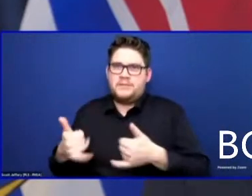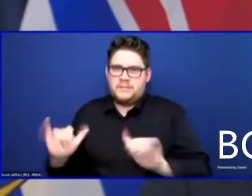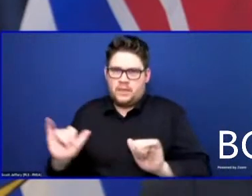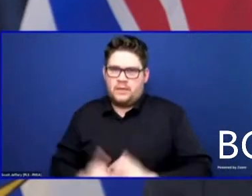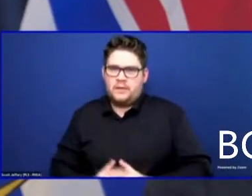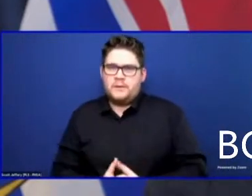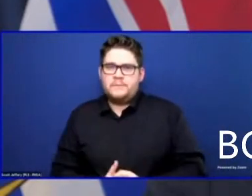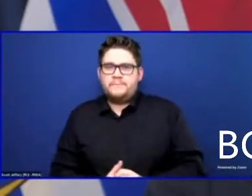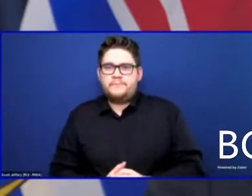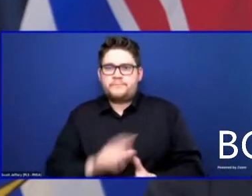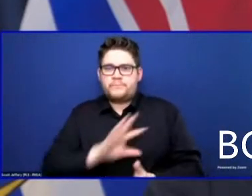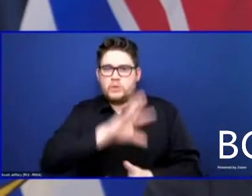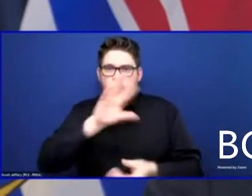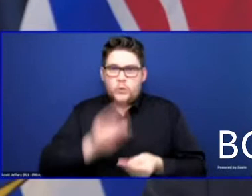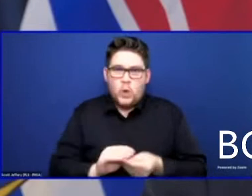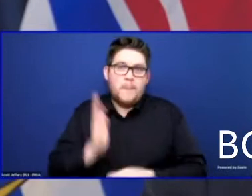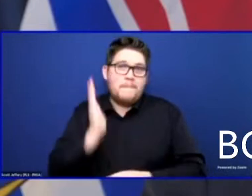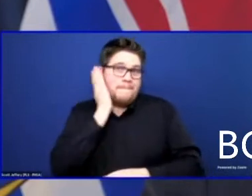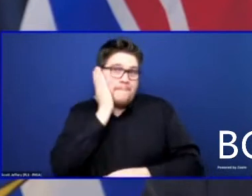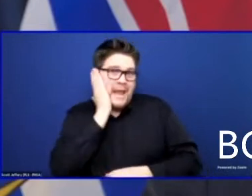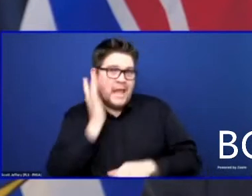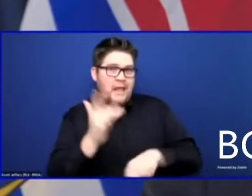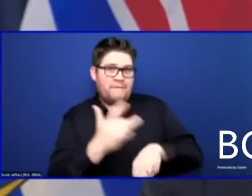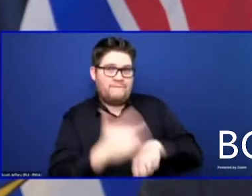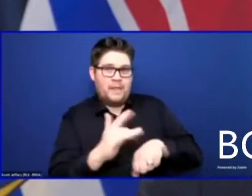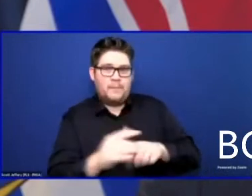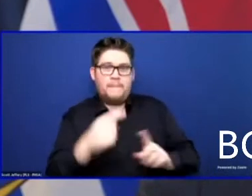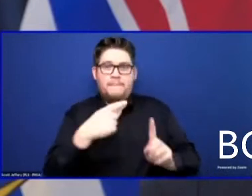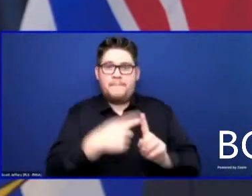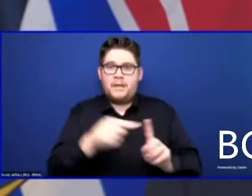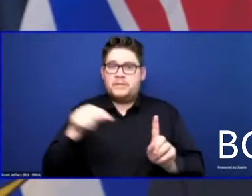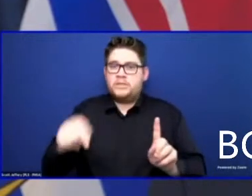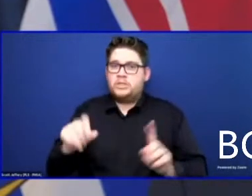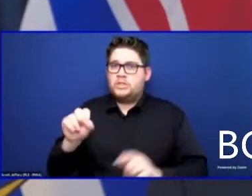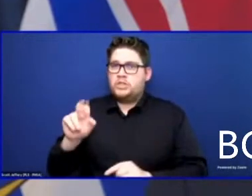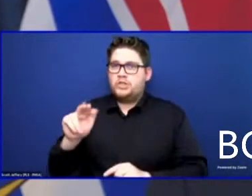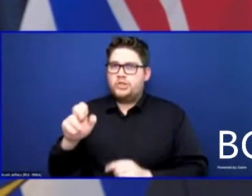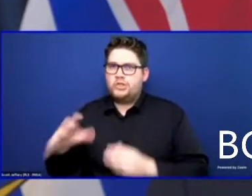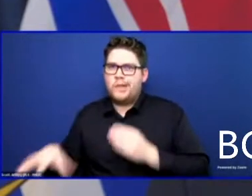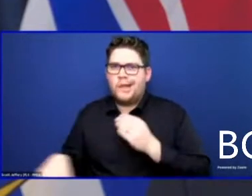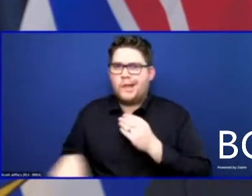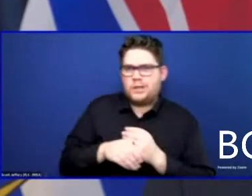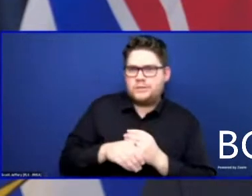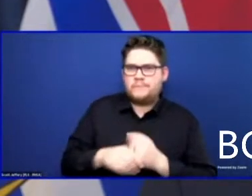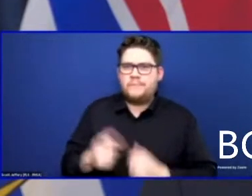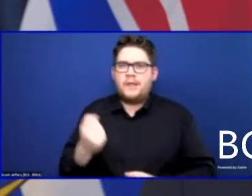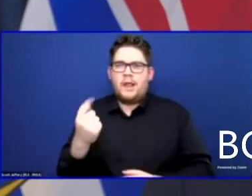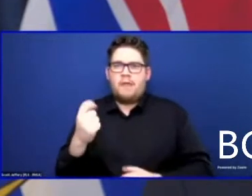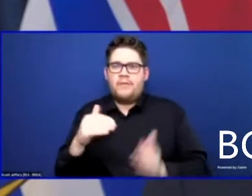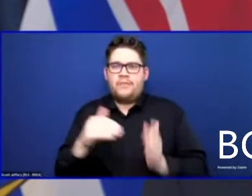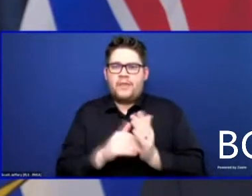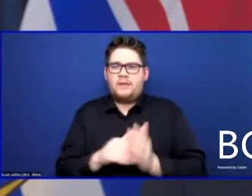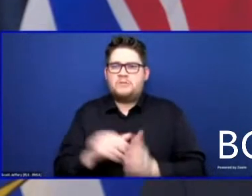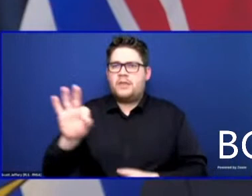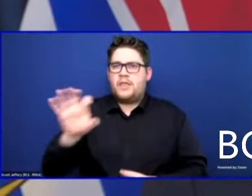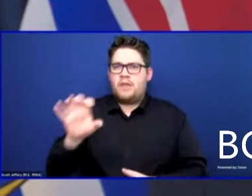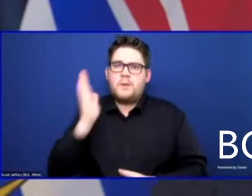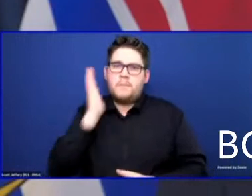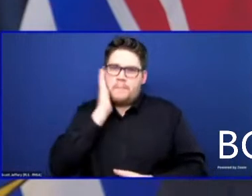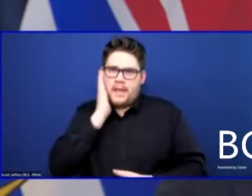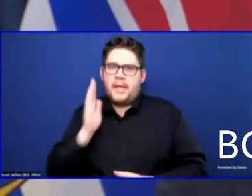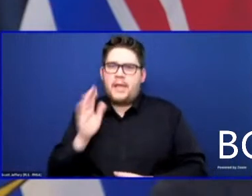了。我们一定要清楚，不是所有的新冠病还有很多人有其他病要住院。那么，所以现在病床占用率